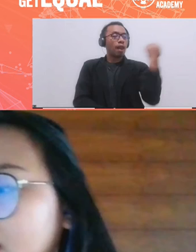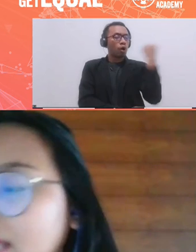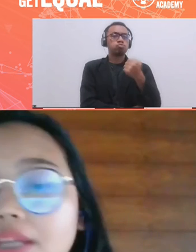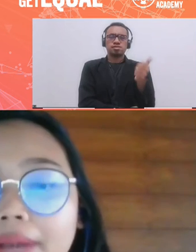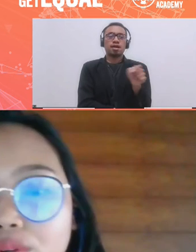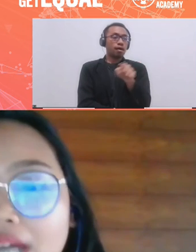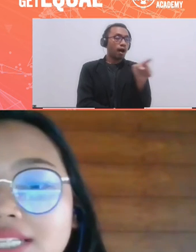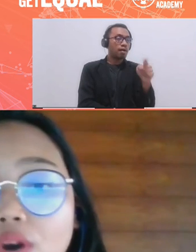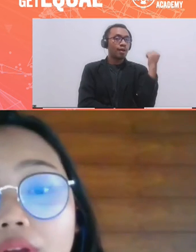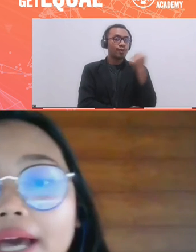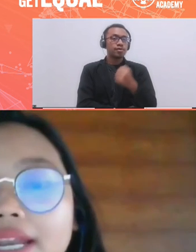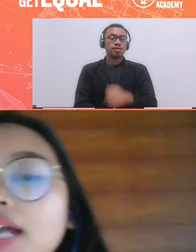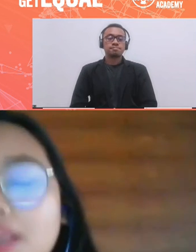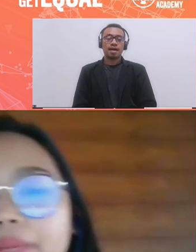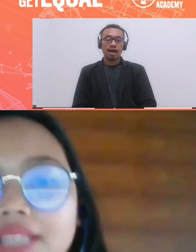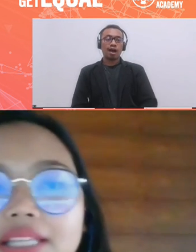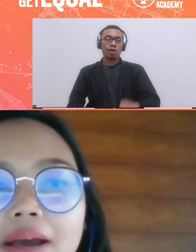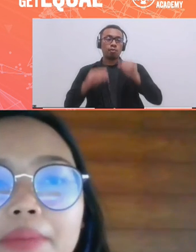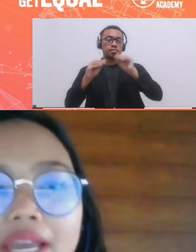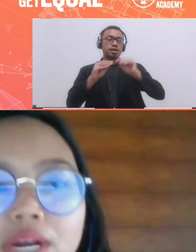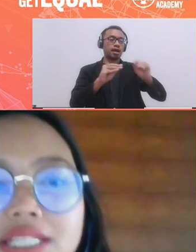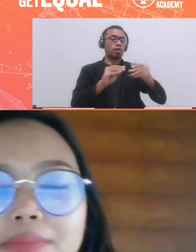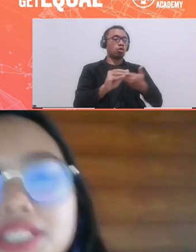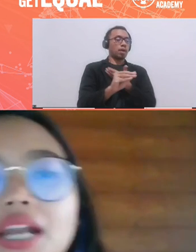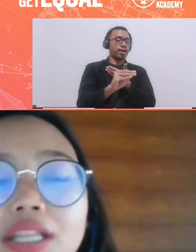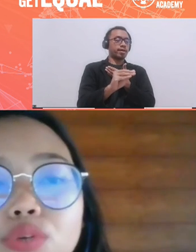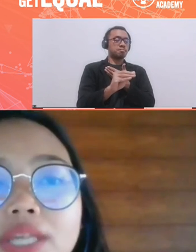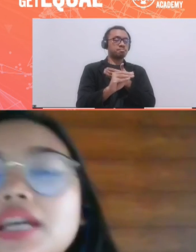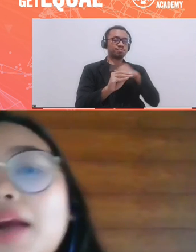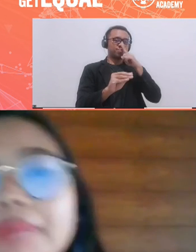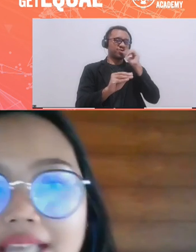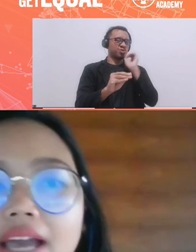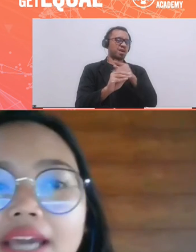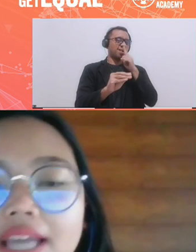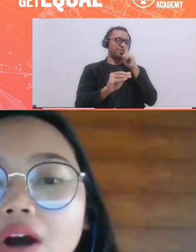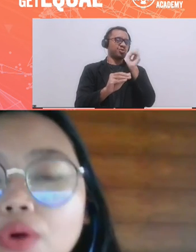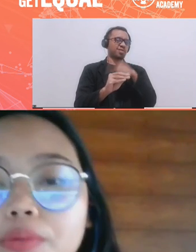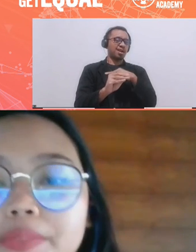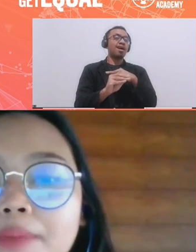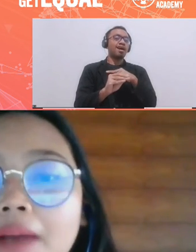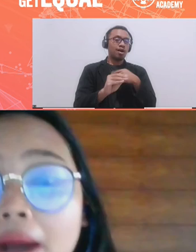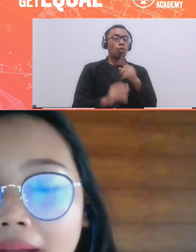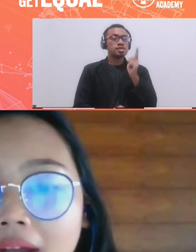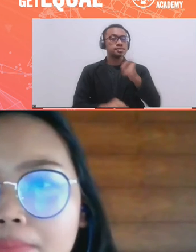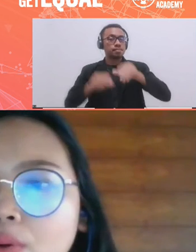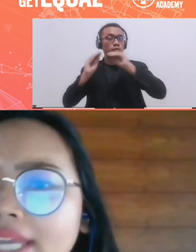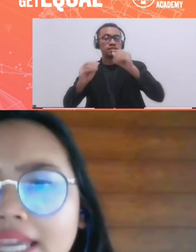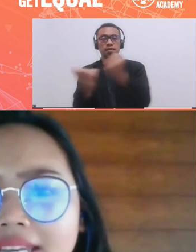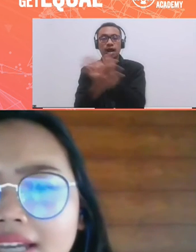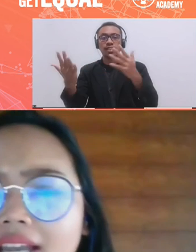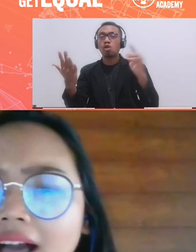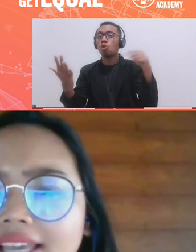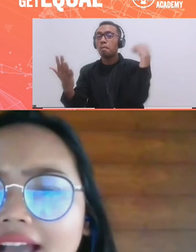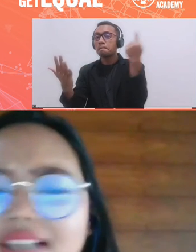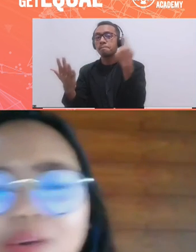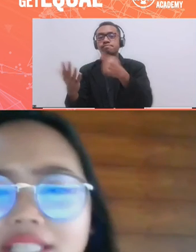kalau misalkan kita hanya mengedukasi korban tapi kita tidak mengedukasi masyarakat luas dan lapisan lainnya untuk bisa paham bahwa ya